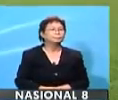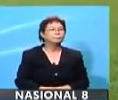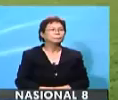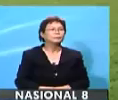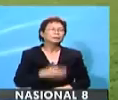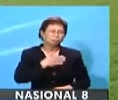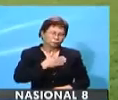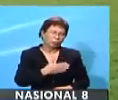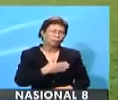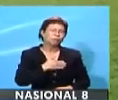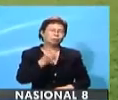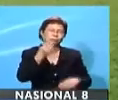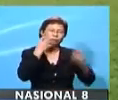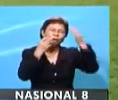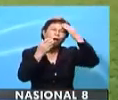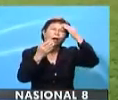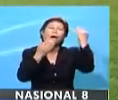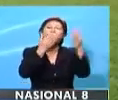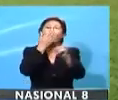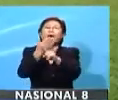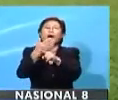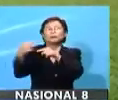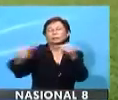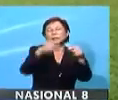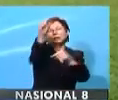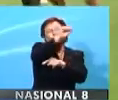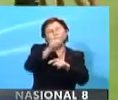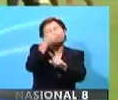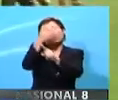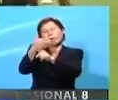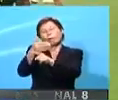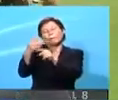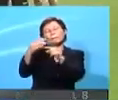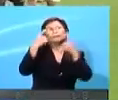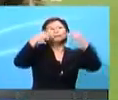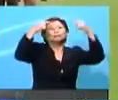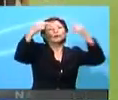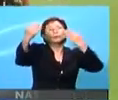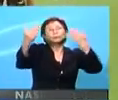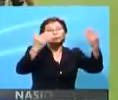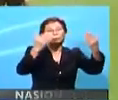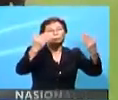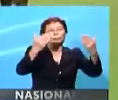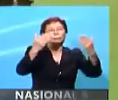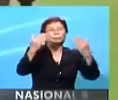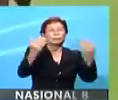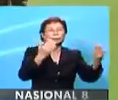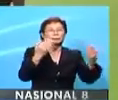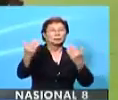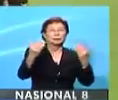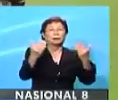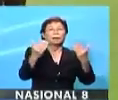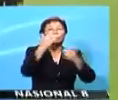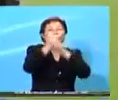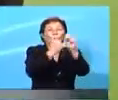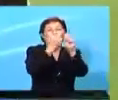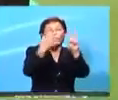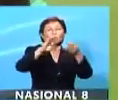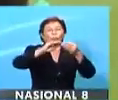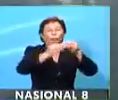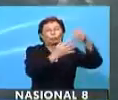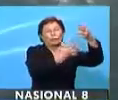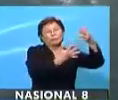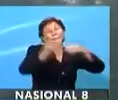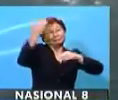Walaupun mengakui kecewa tersingkir daripada saingan Liga Super berbanding pencapaian 2014 di kedudukan kelima, namun